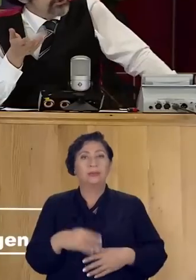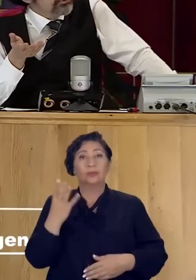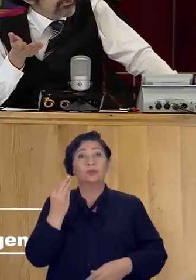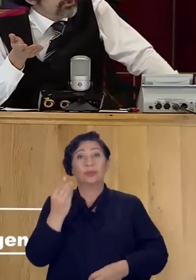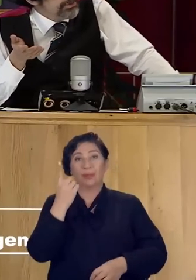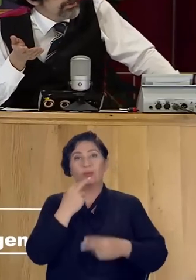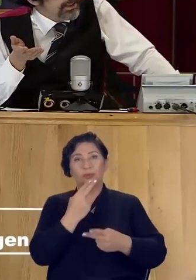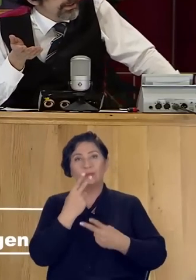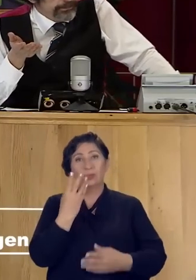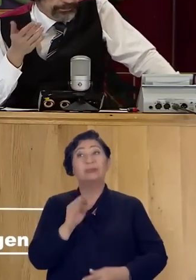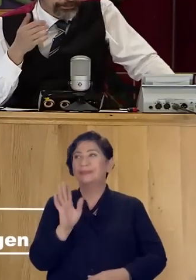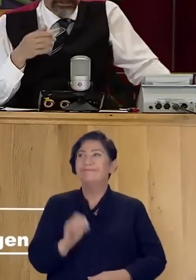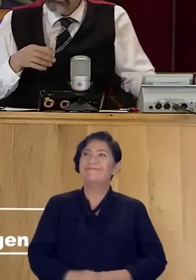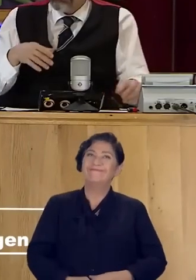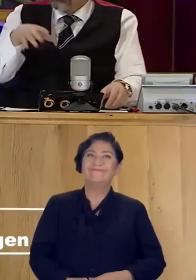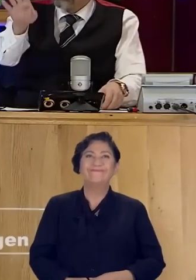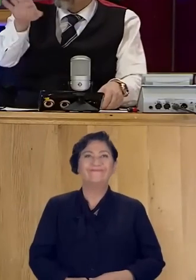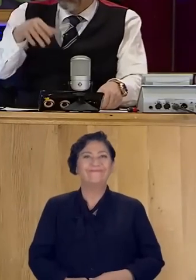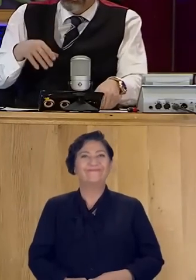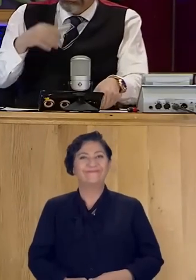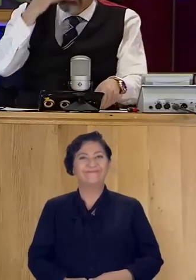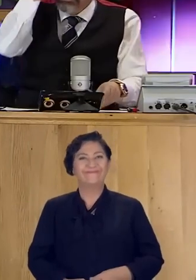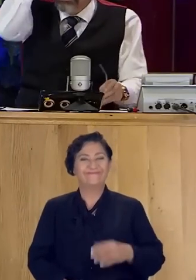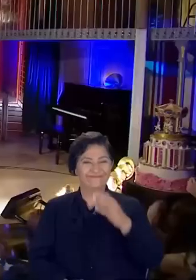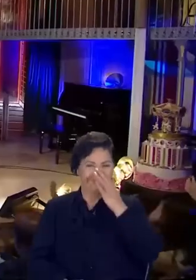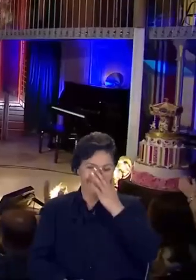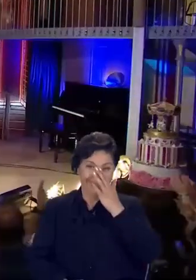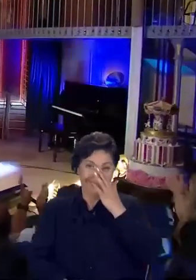Çok güzel bir konuşma olmadı mı?